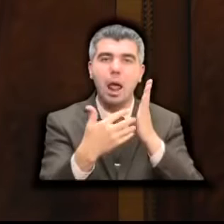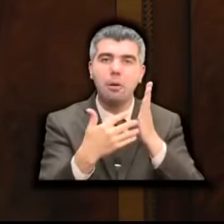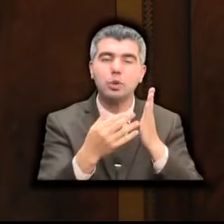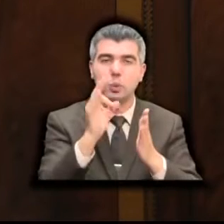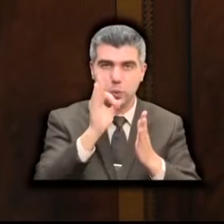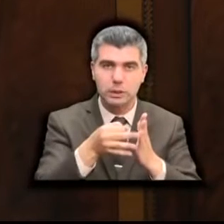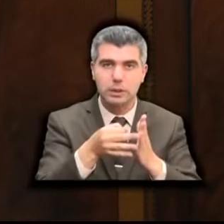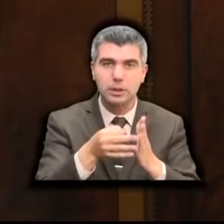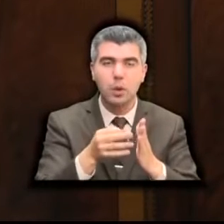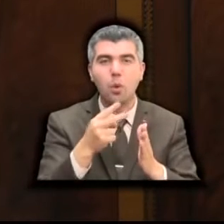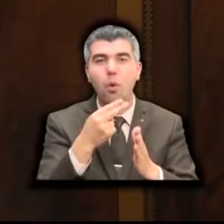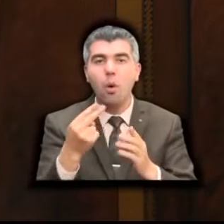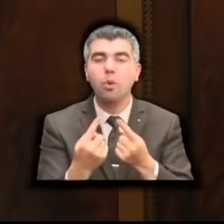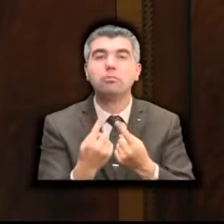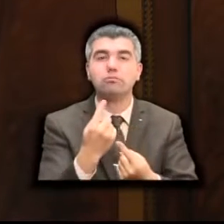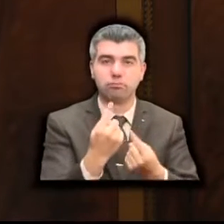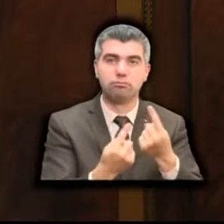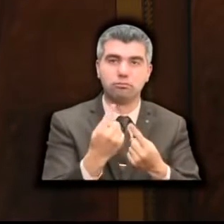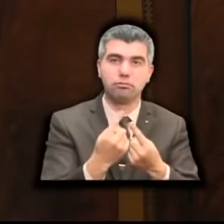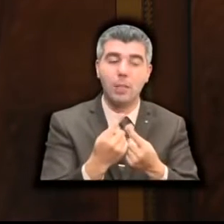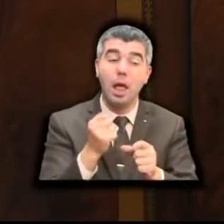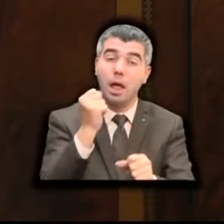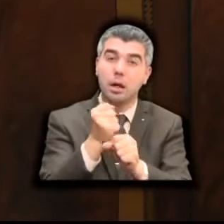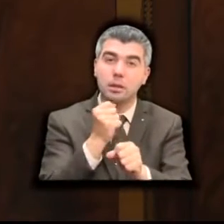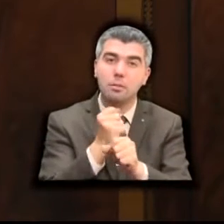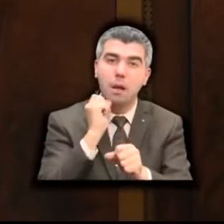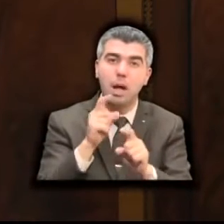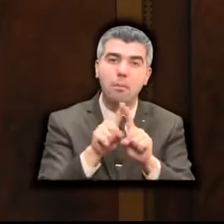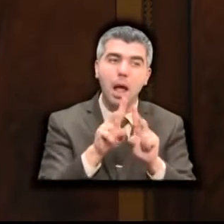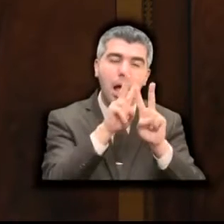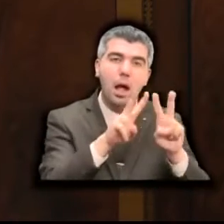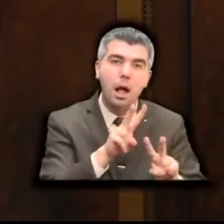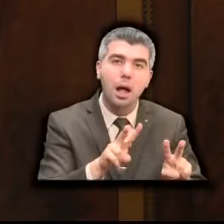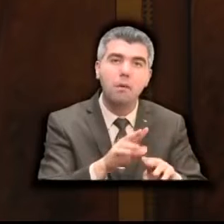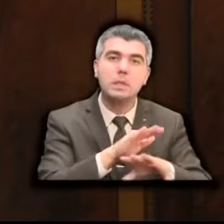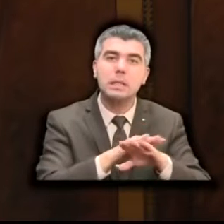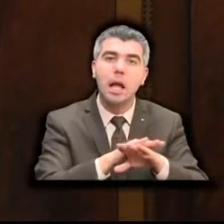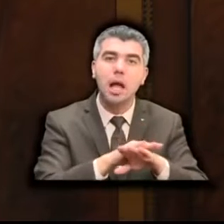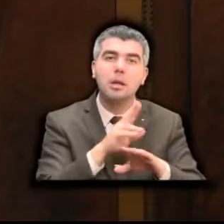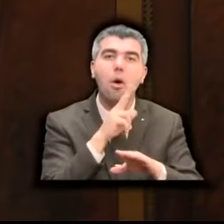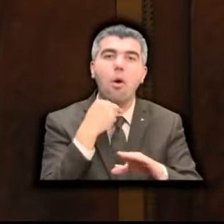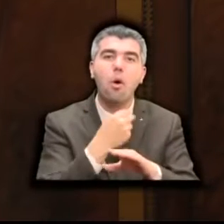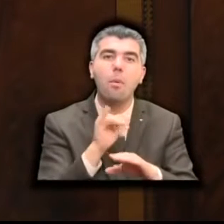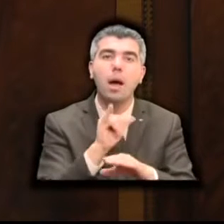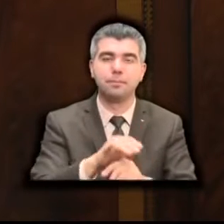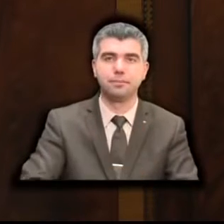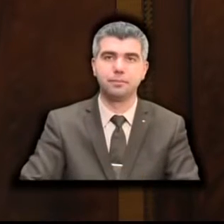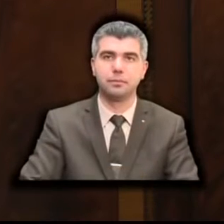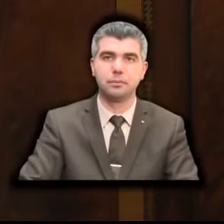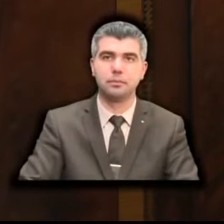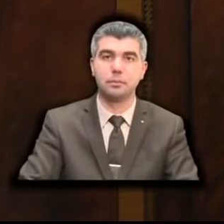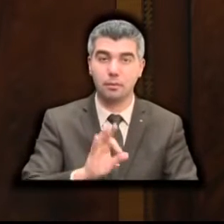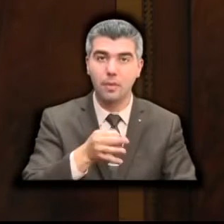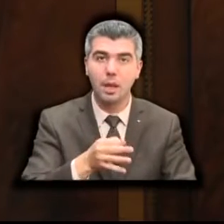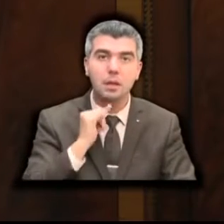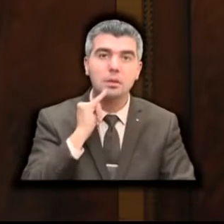الاجتماعي، وثالثا تنفيذا لدورنا البرلماني في مراقبة السياسات العمومة وتقييمها. وفي هذا الإطار نود أن